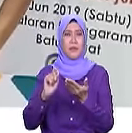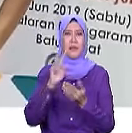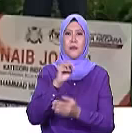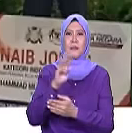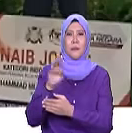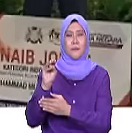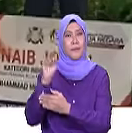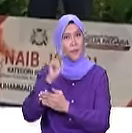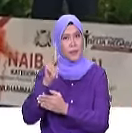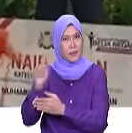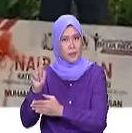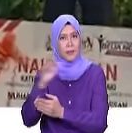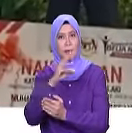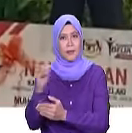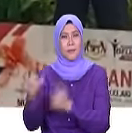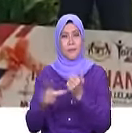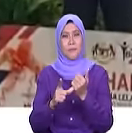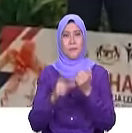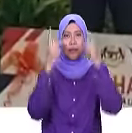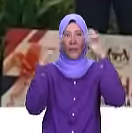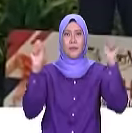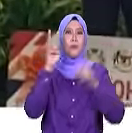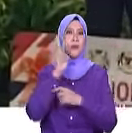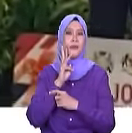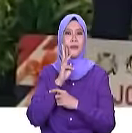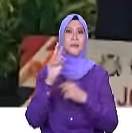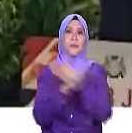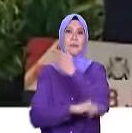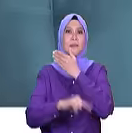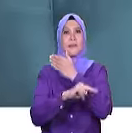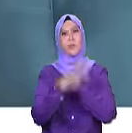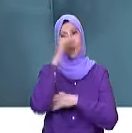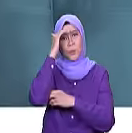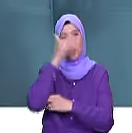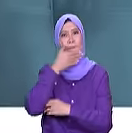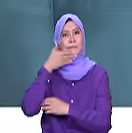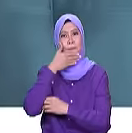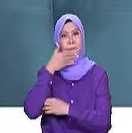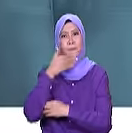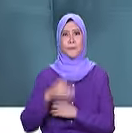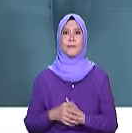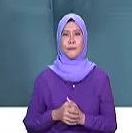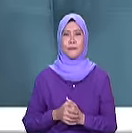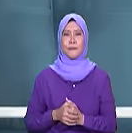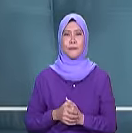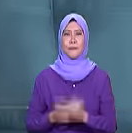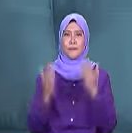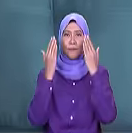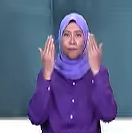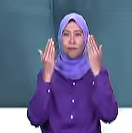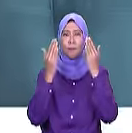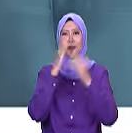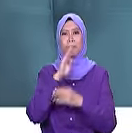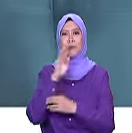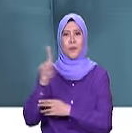Daerah Kota Tinggi serta Naib Presiden Wanita Majlis Belia Negeri Johor. So syukur alhamdulillah, maksudnya